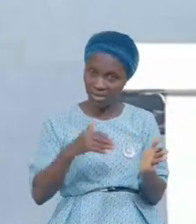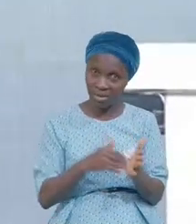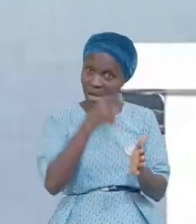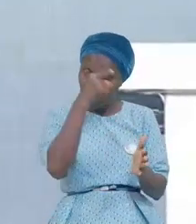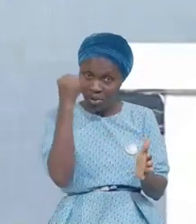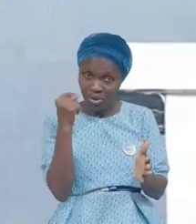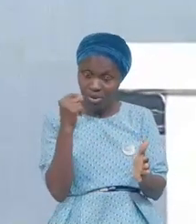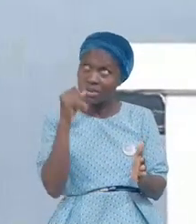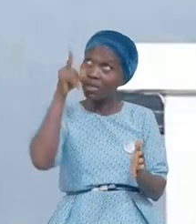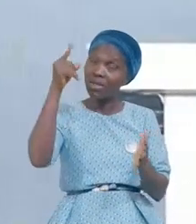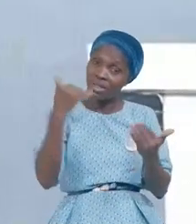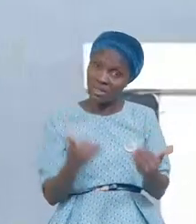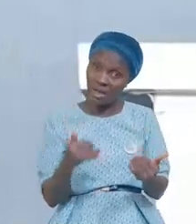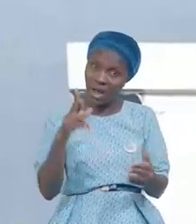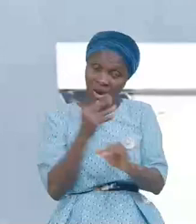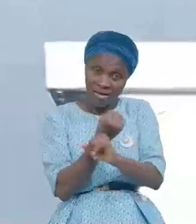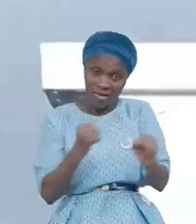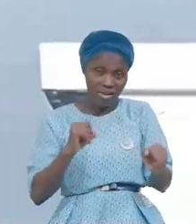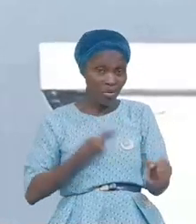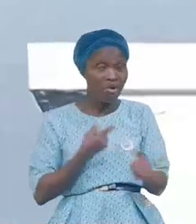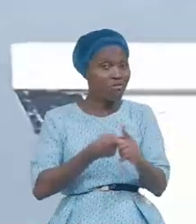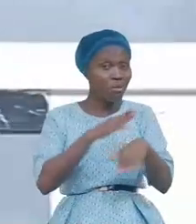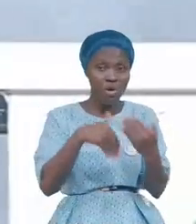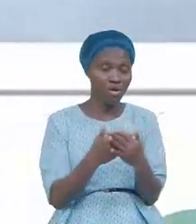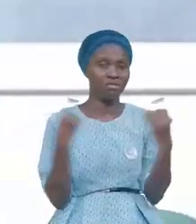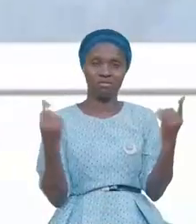de toute iniquité. Quelqu'un dit,